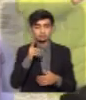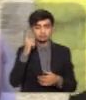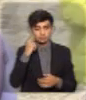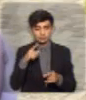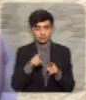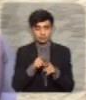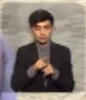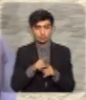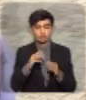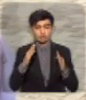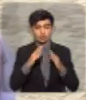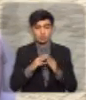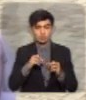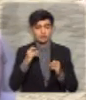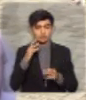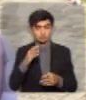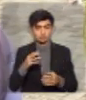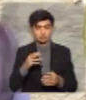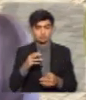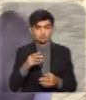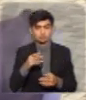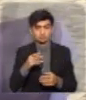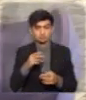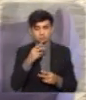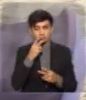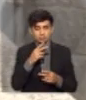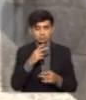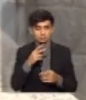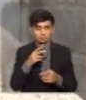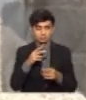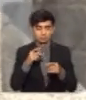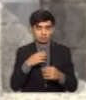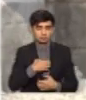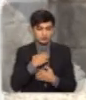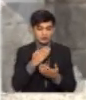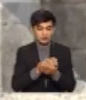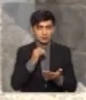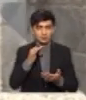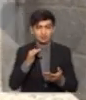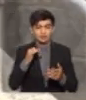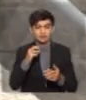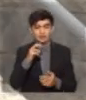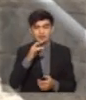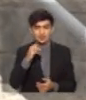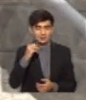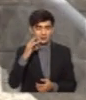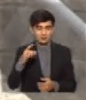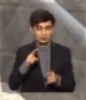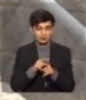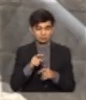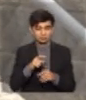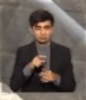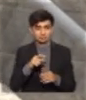дом как будет, как без его, как сейчас шапогат. Не дай бог. Страшно. Ну, когда еще карьер, вот когда взрывают